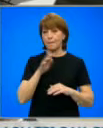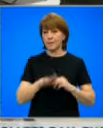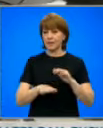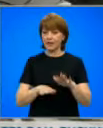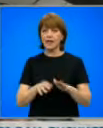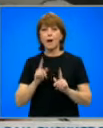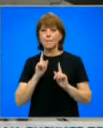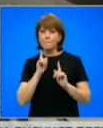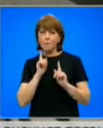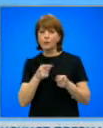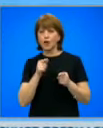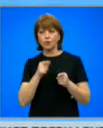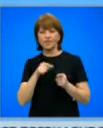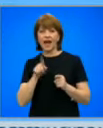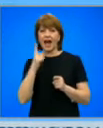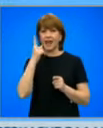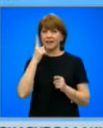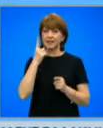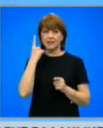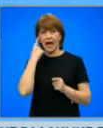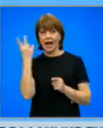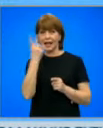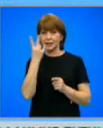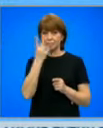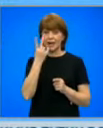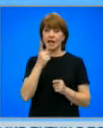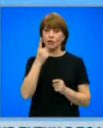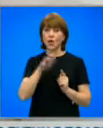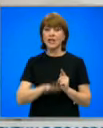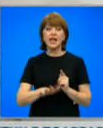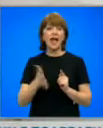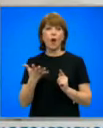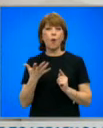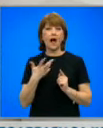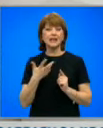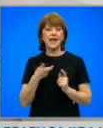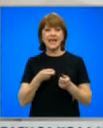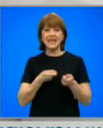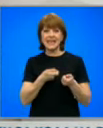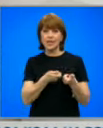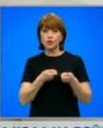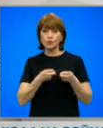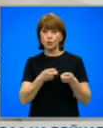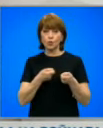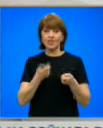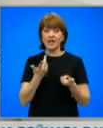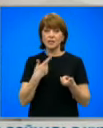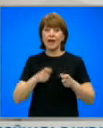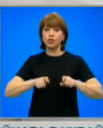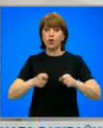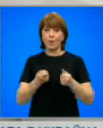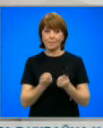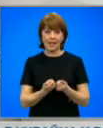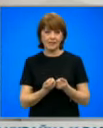признаци, които могат да подскажат, че едно дете е подложено на изнудване или тормоз в интернет. Рязка промяна в